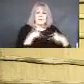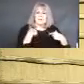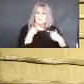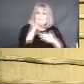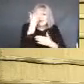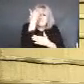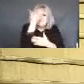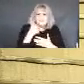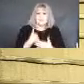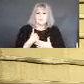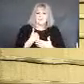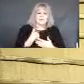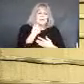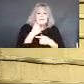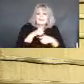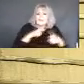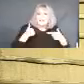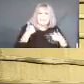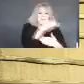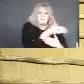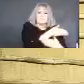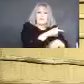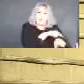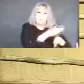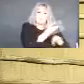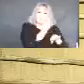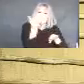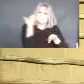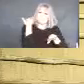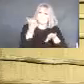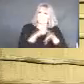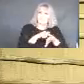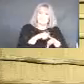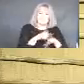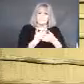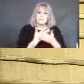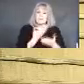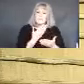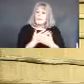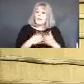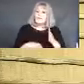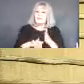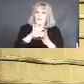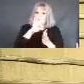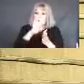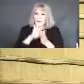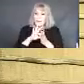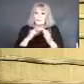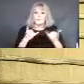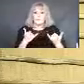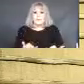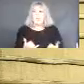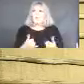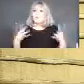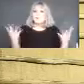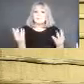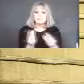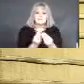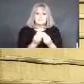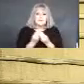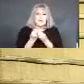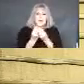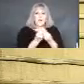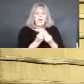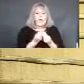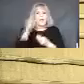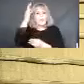om alles nie te maak. Ek weet nie hoe dit is nie. Ek het nie 'n clue nie. So al wat ek jou miskien kan uitnooi is om saam met my te